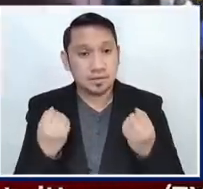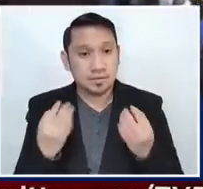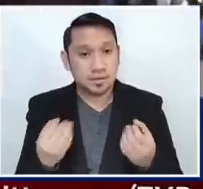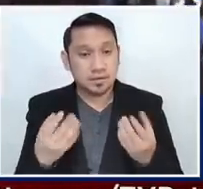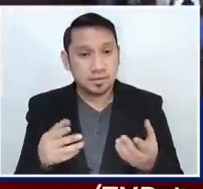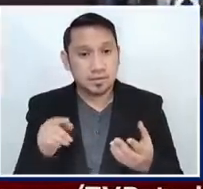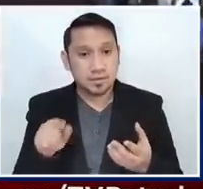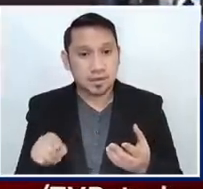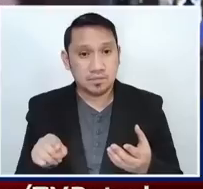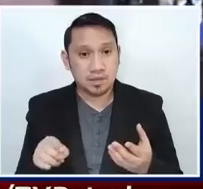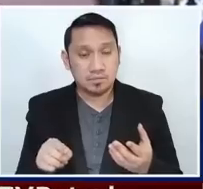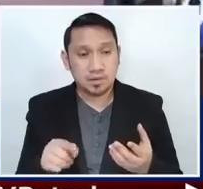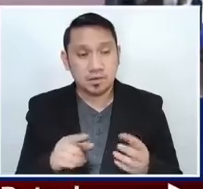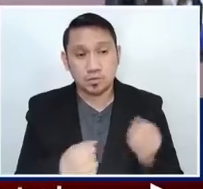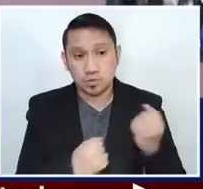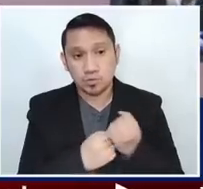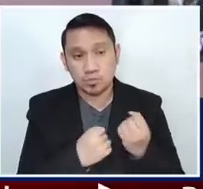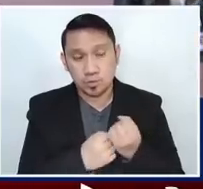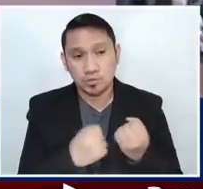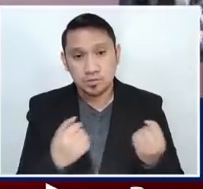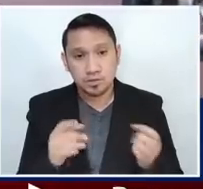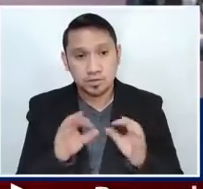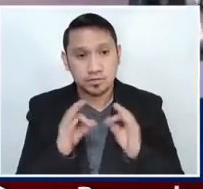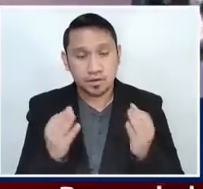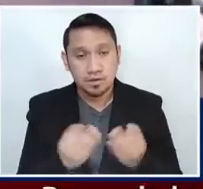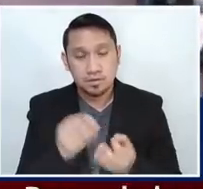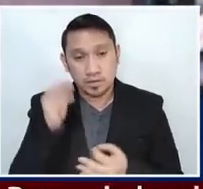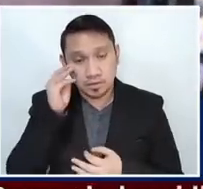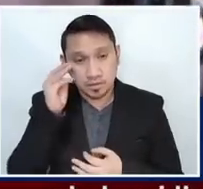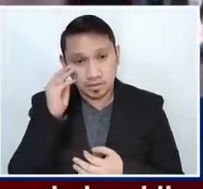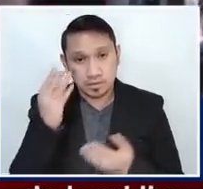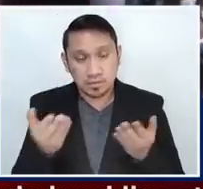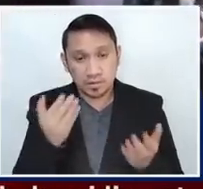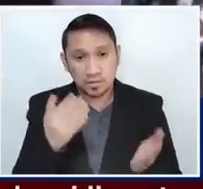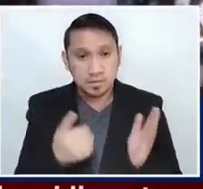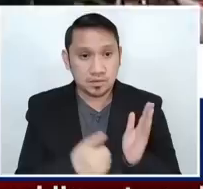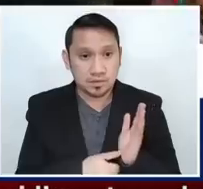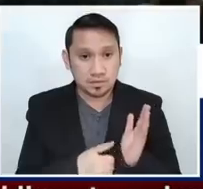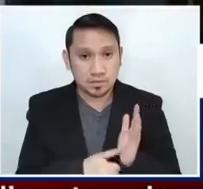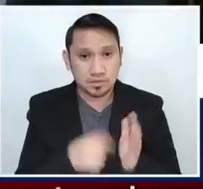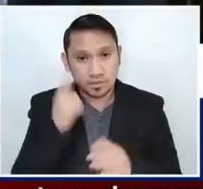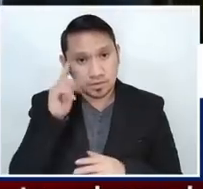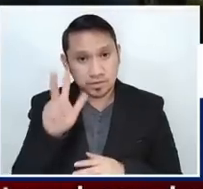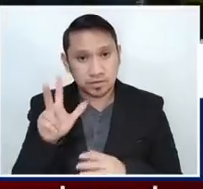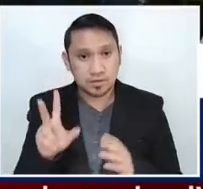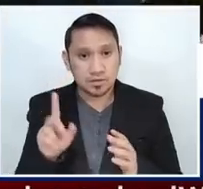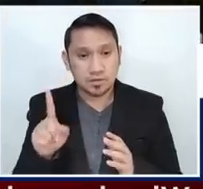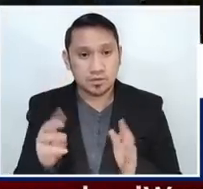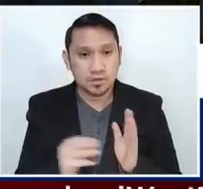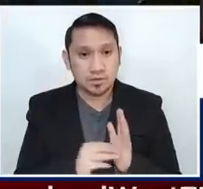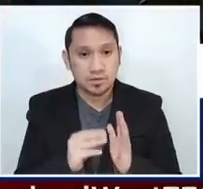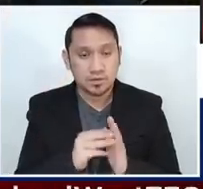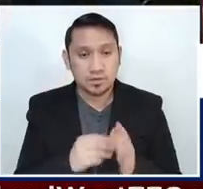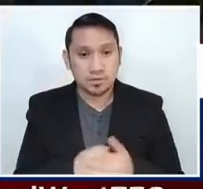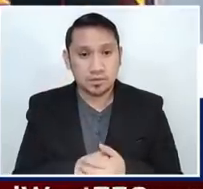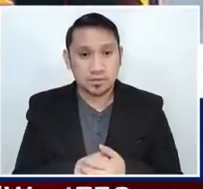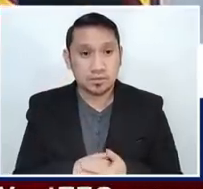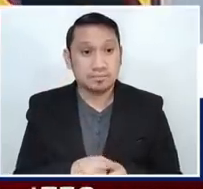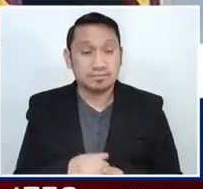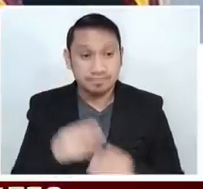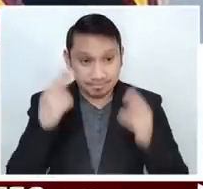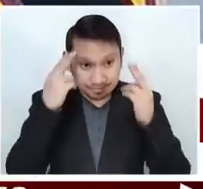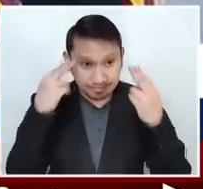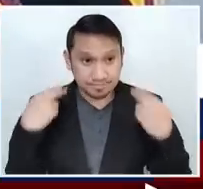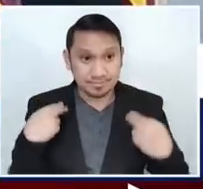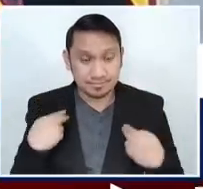siguro bahagi na doon yung mga bumoto ng 31 million. Ang Benedictine na si Mother